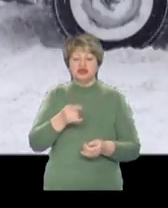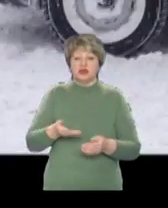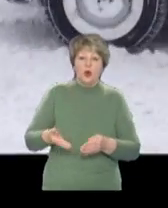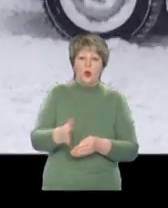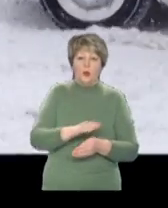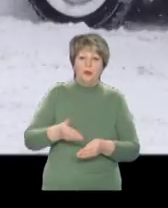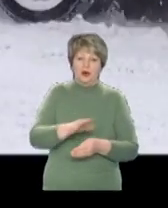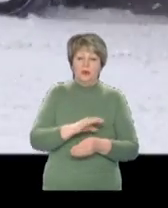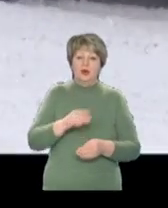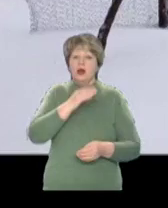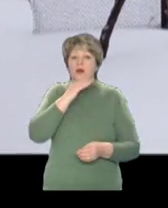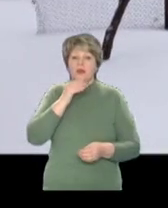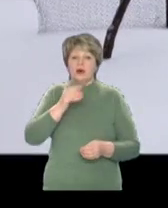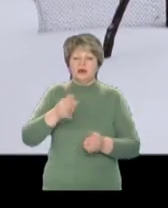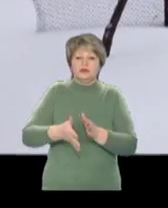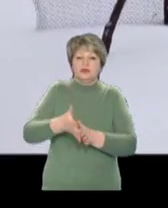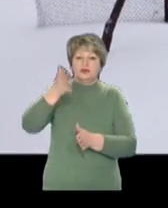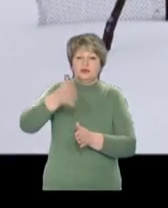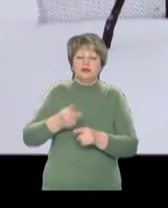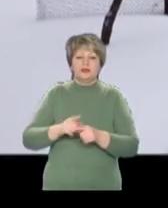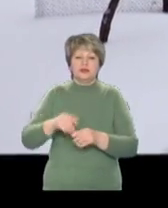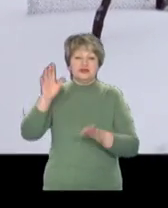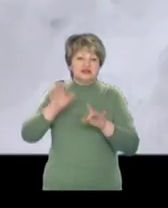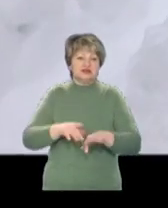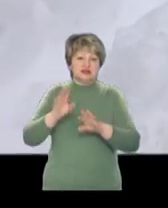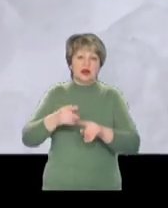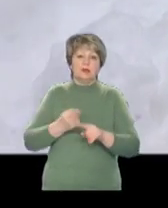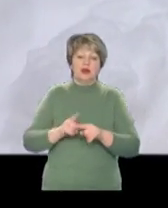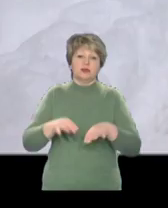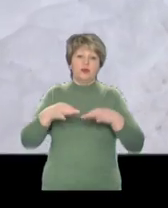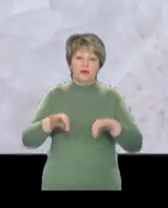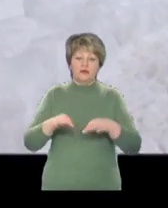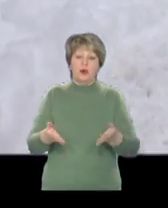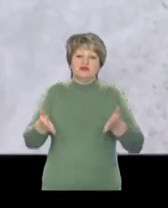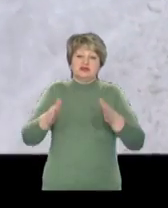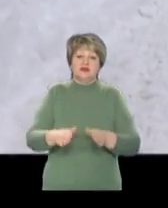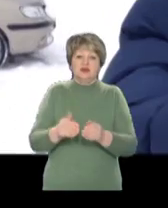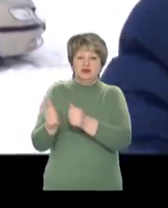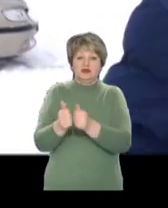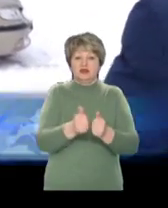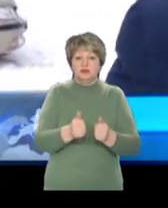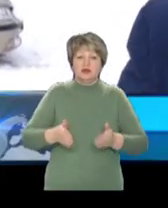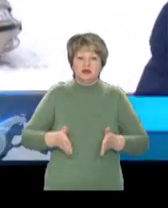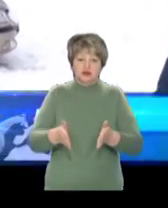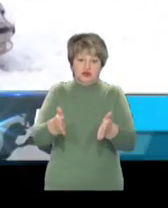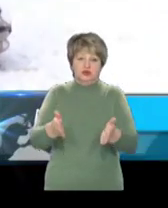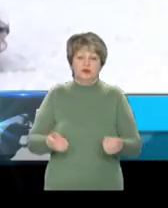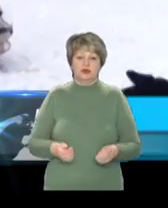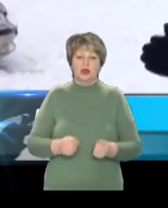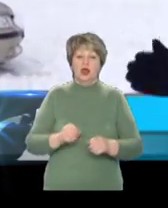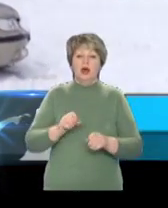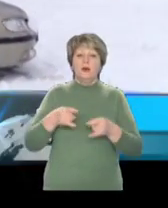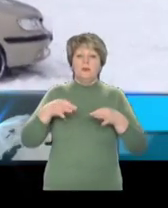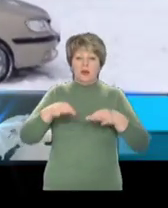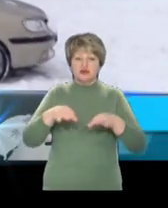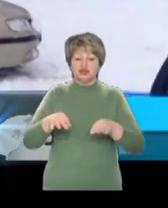машини. Багато в'їздів у двори, багатоповерхівок завалило снігом, тому кермувальники залишали авто обабіч доріг. Машини так поставали,